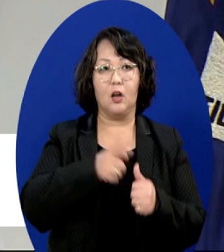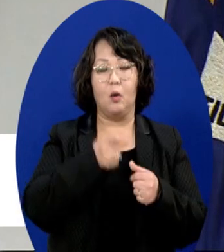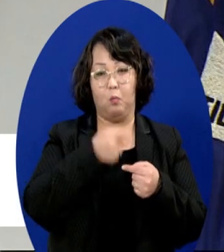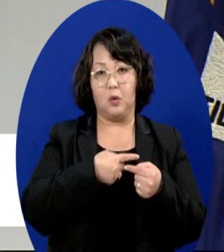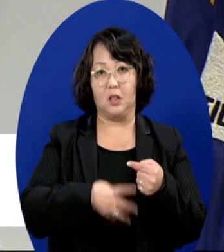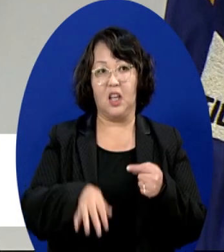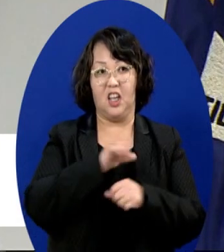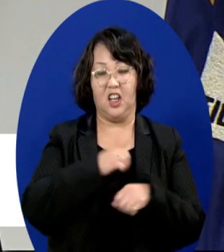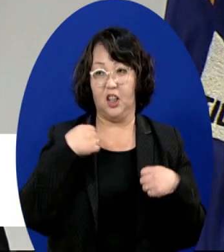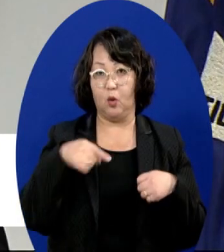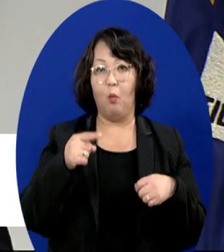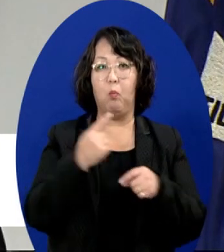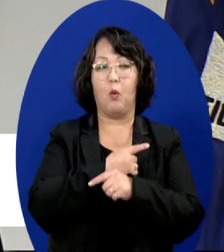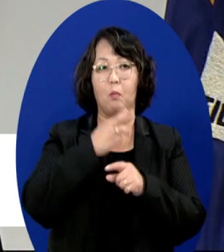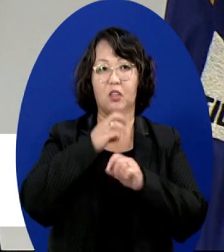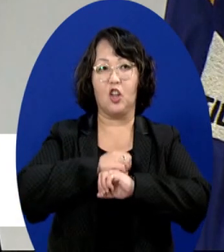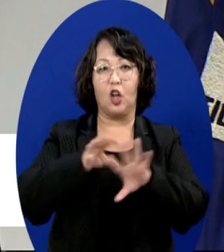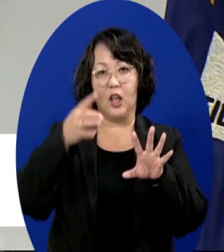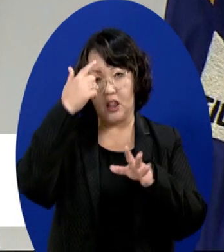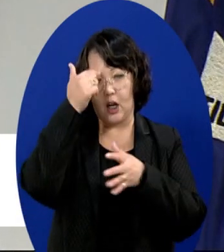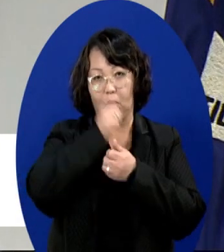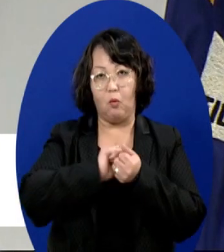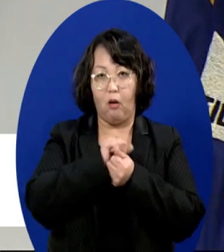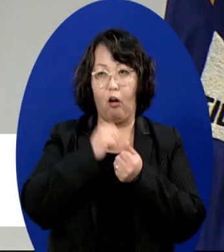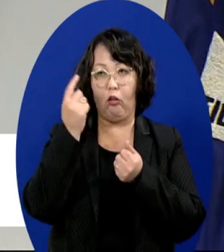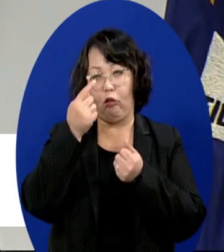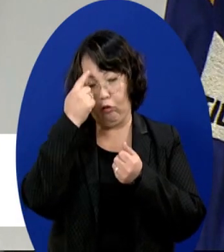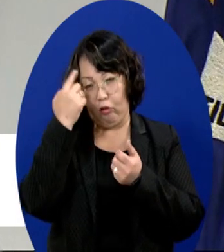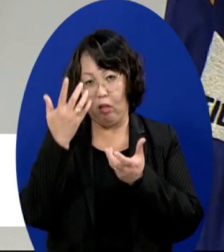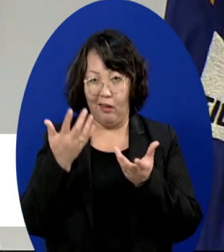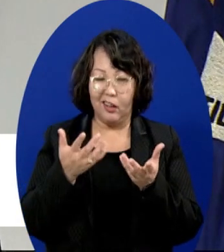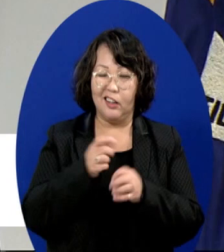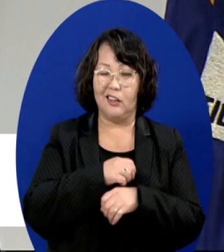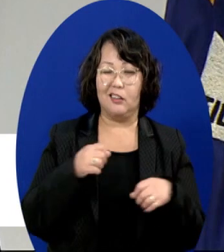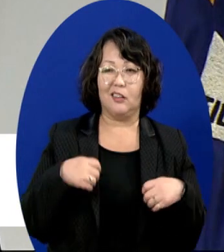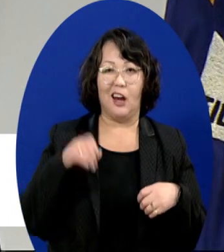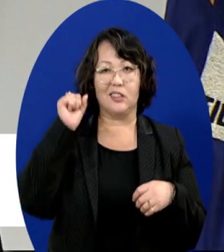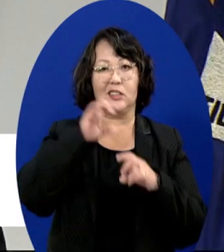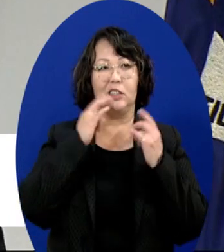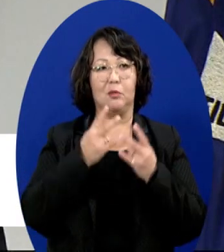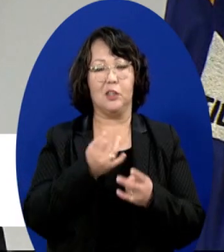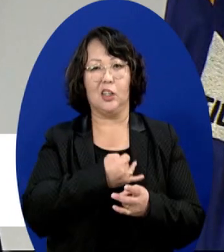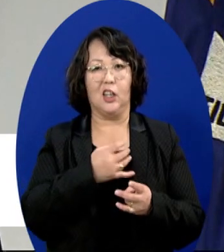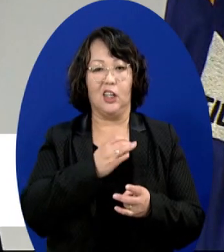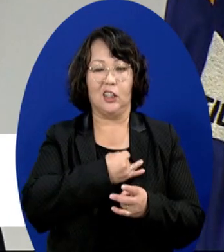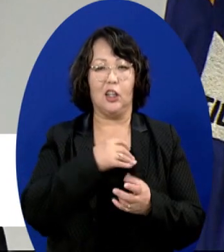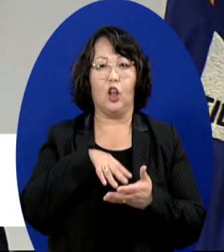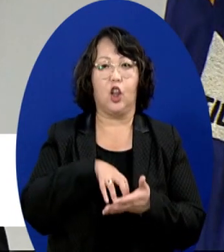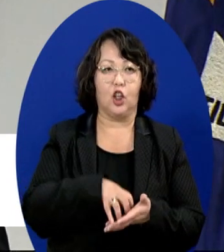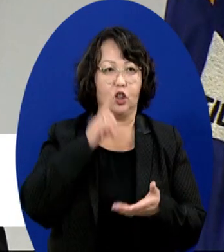руу ташаа мэдээлэл явуулах, тэднийг төөргдүүлэх, ардчлалд итгэх ард түмний итгэлийг сулруулах зорилгоор ашиглаж болзошгүй юм